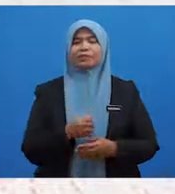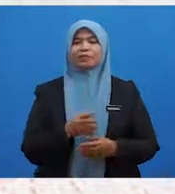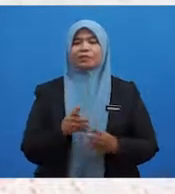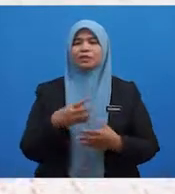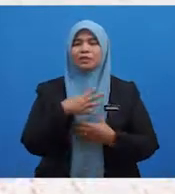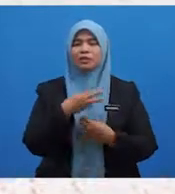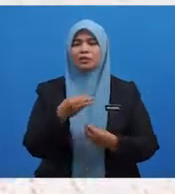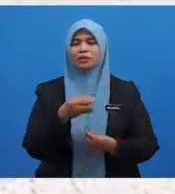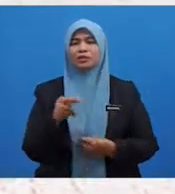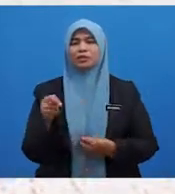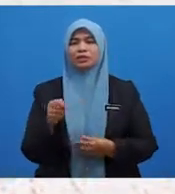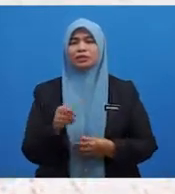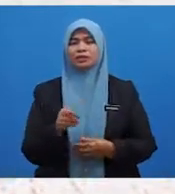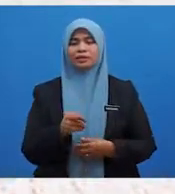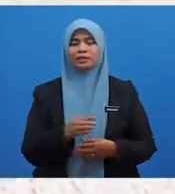kesukaan,